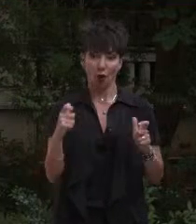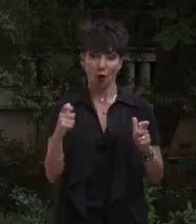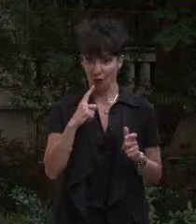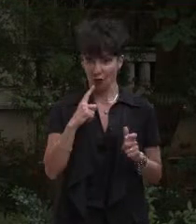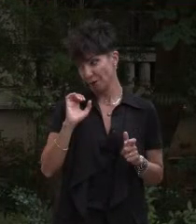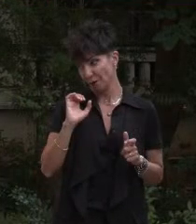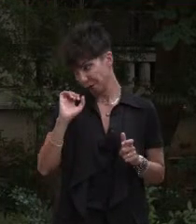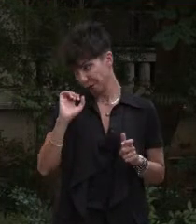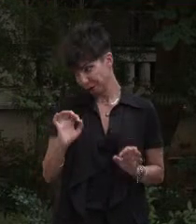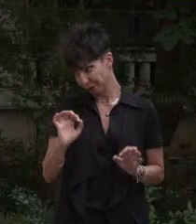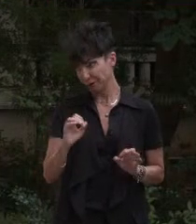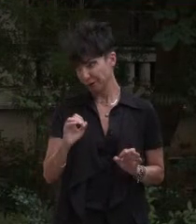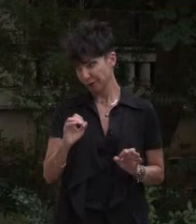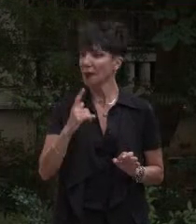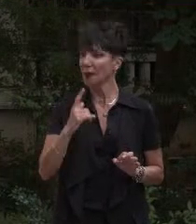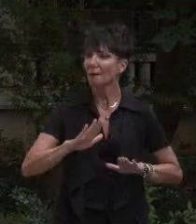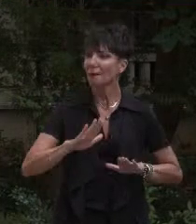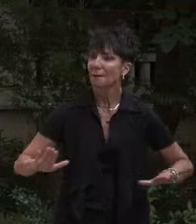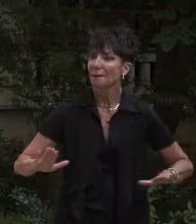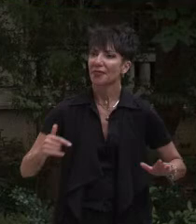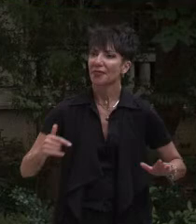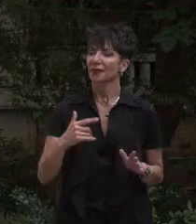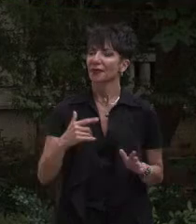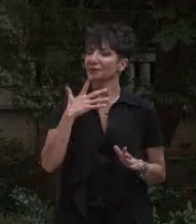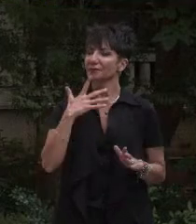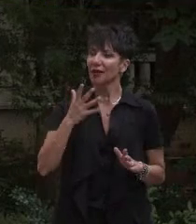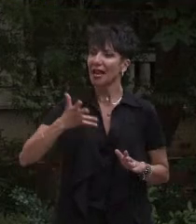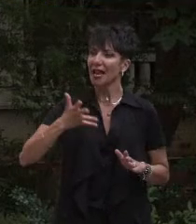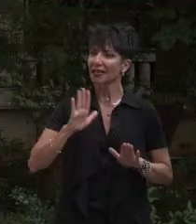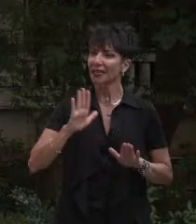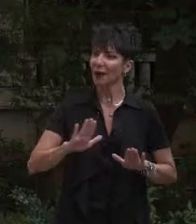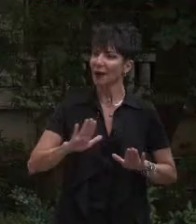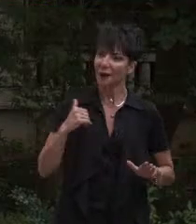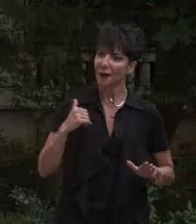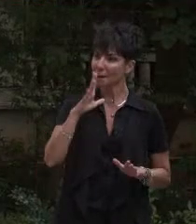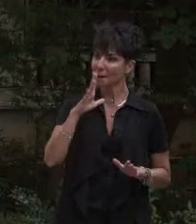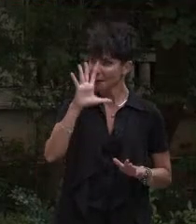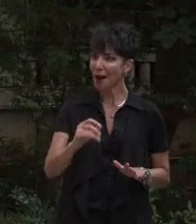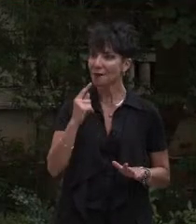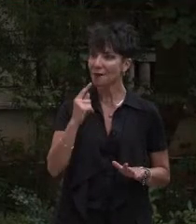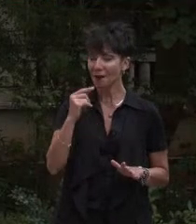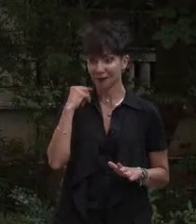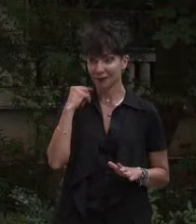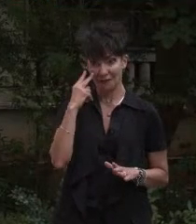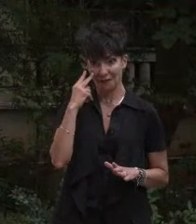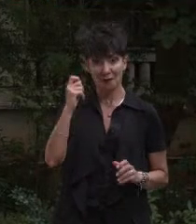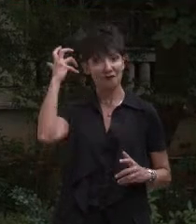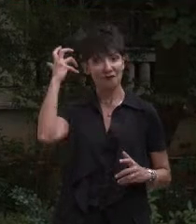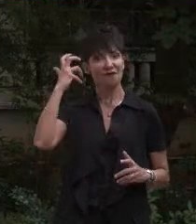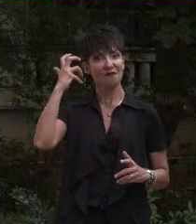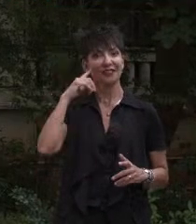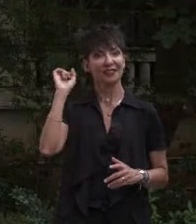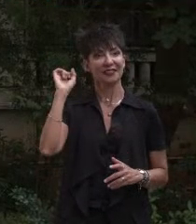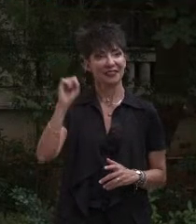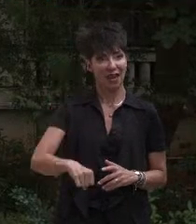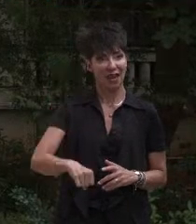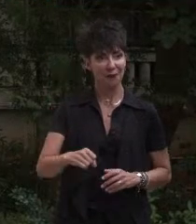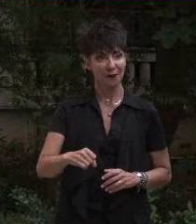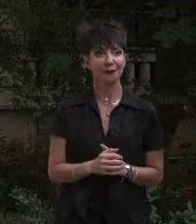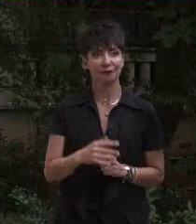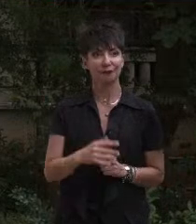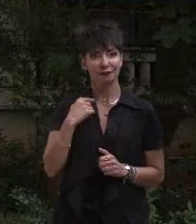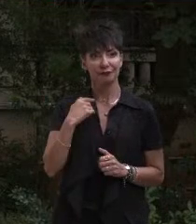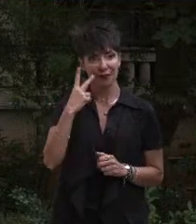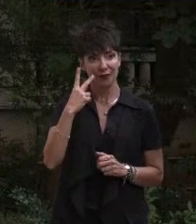είναι πιο μικρά τα παιδιά και πιο μικρές ηλικίες, ήταν πάρα πολύ μεγάλη και έτσι βλέπουμε κι εμείς